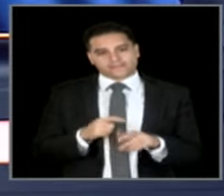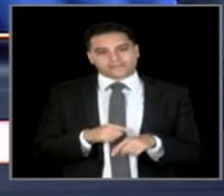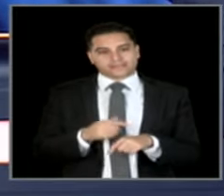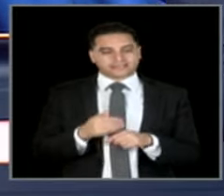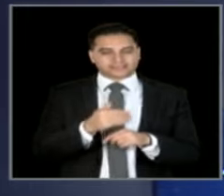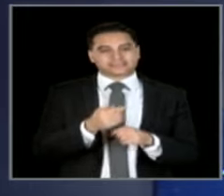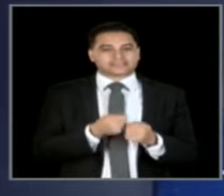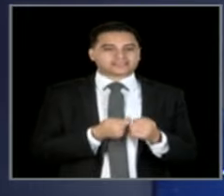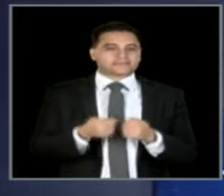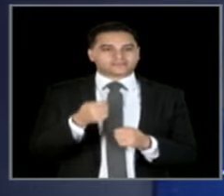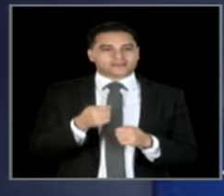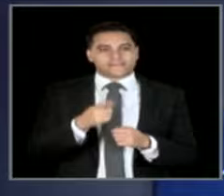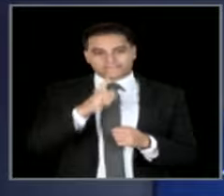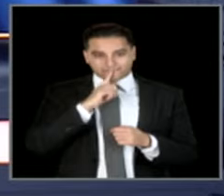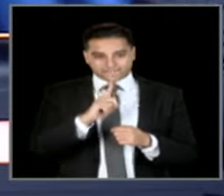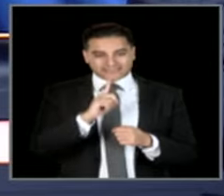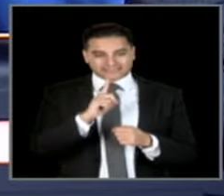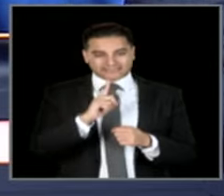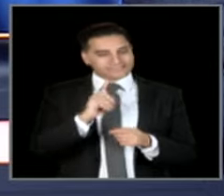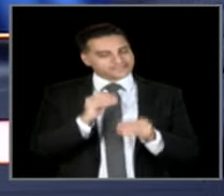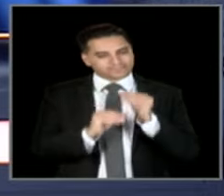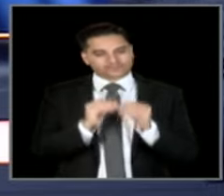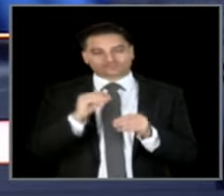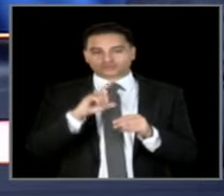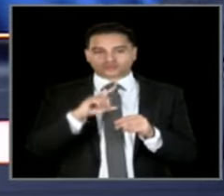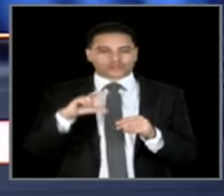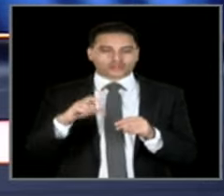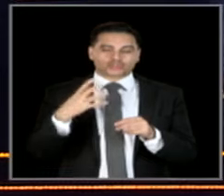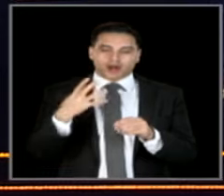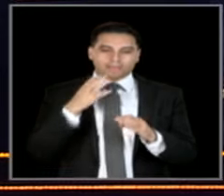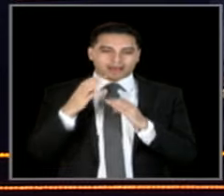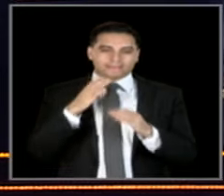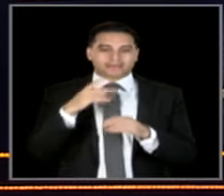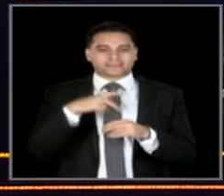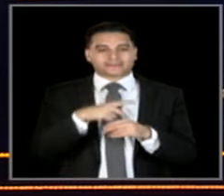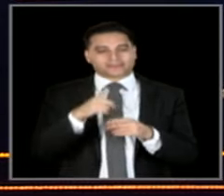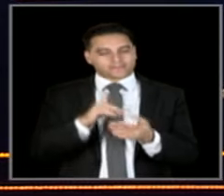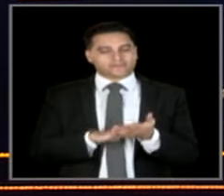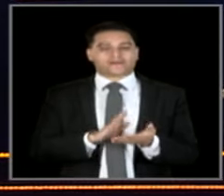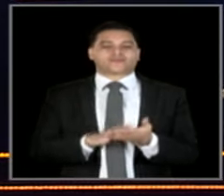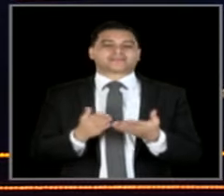ثانيتين زياده كده ولكن مش وحش اارب من يه برافو